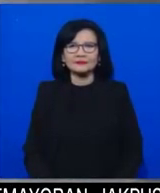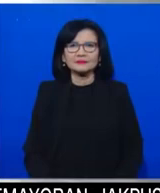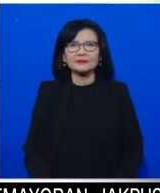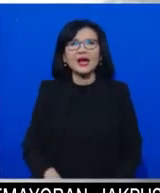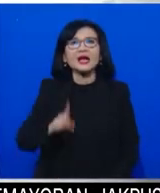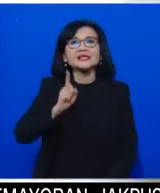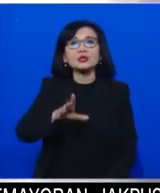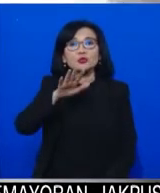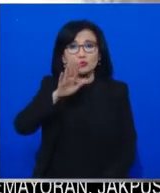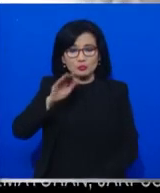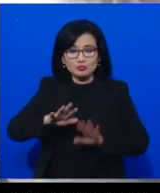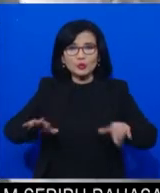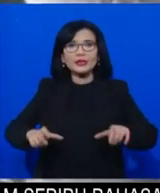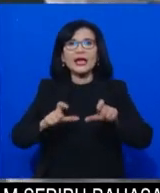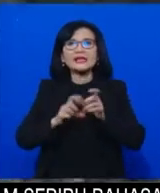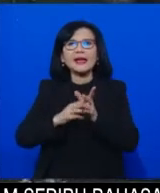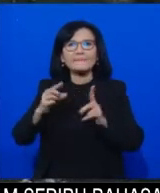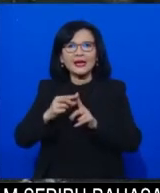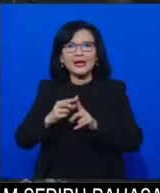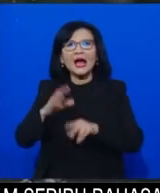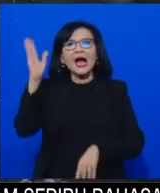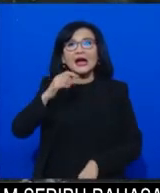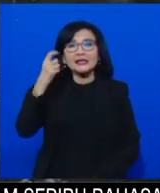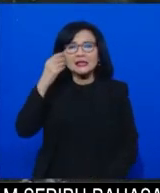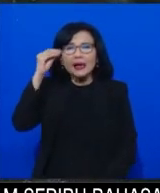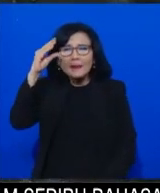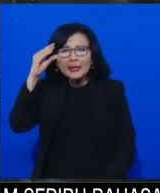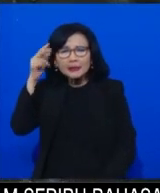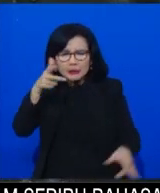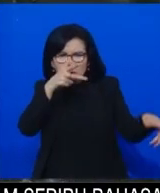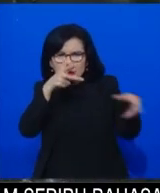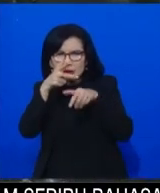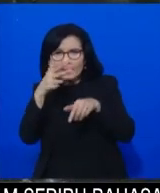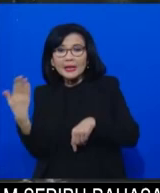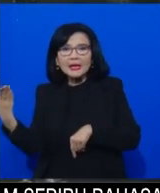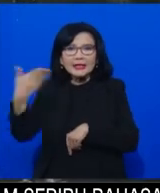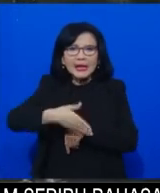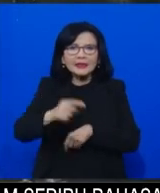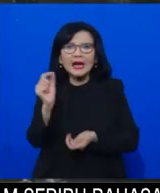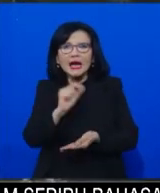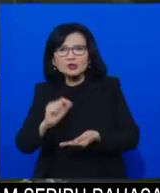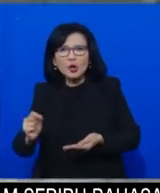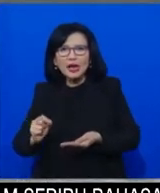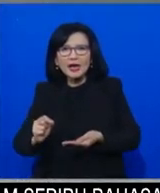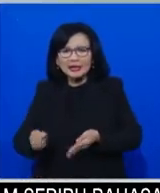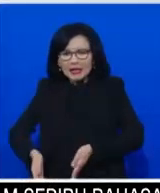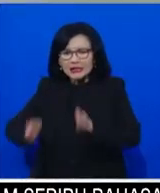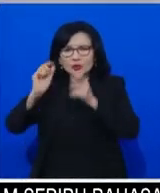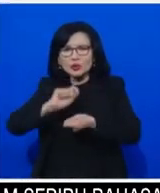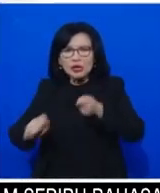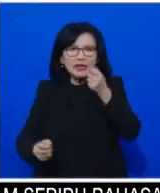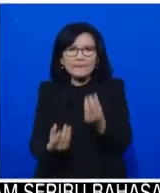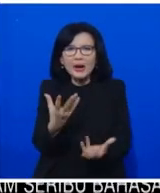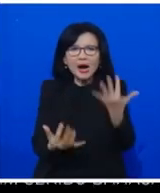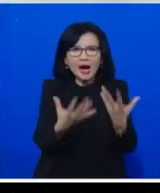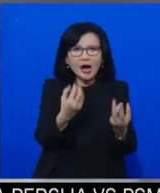Seorang siswa SMP di Temanggung, Jawa Tengah Selasa dini hari terekam CCTV datang ke sekolah dan membakar sekolahnya.